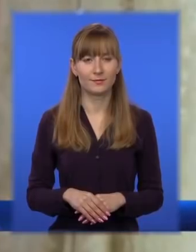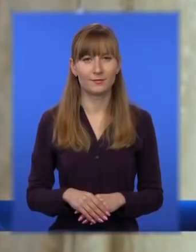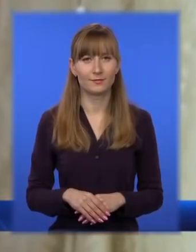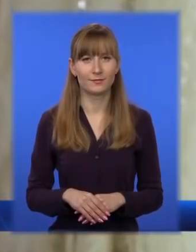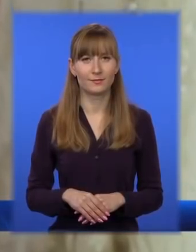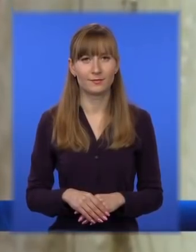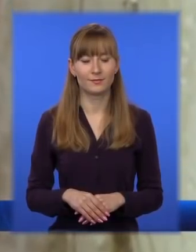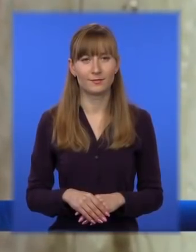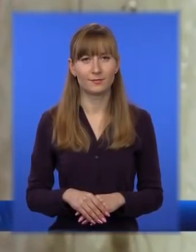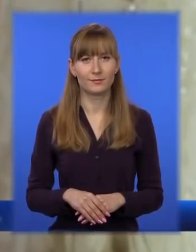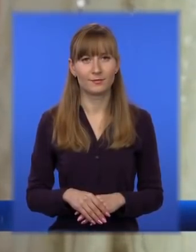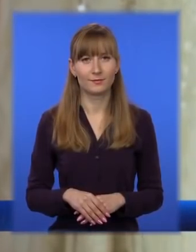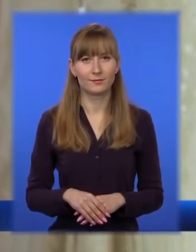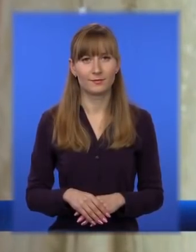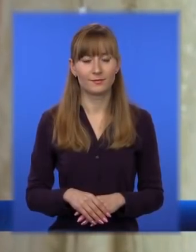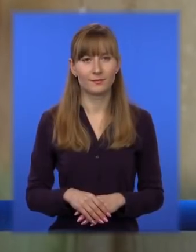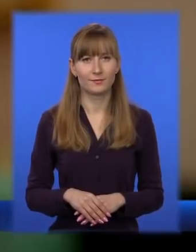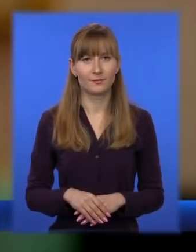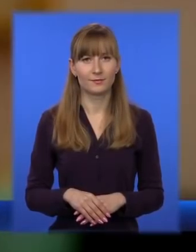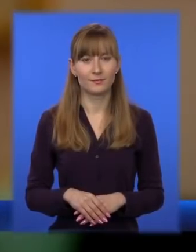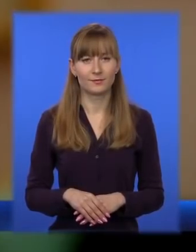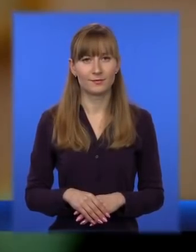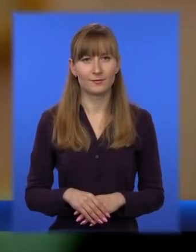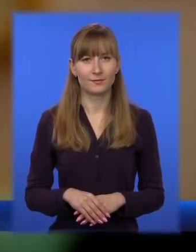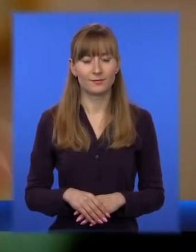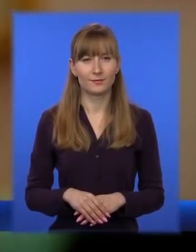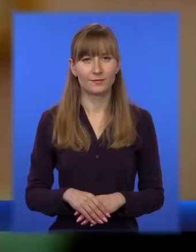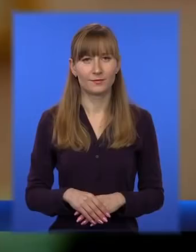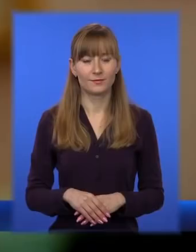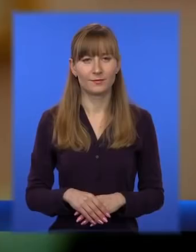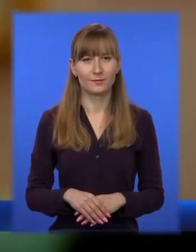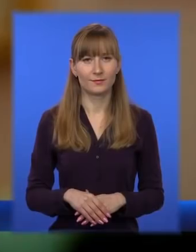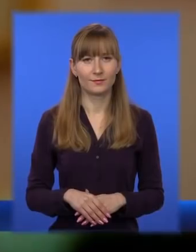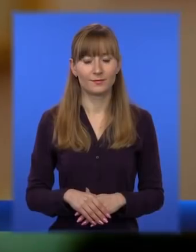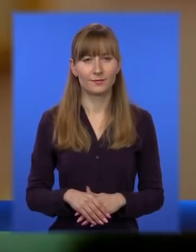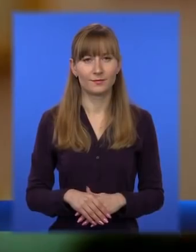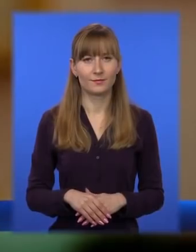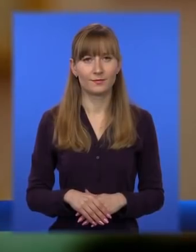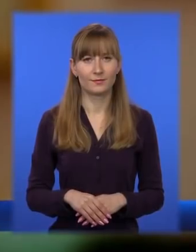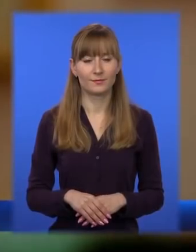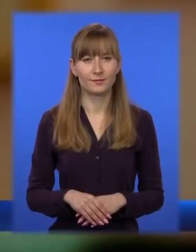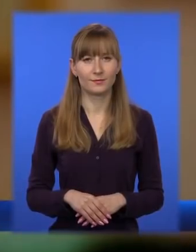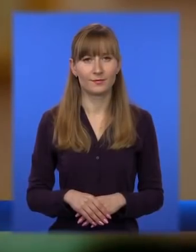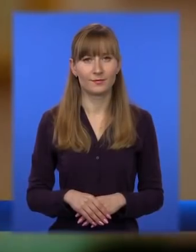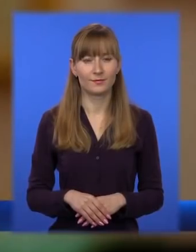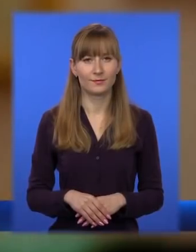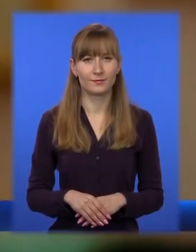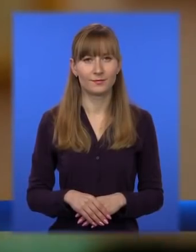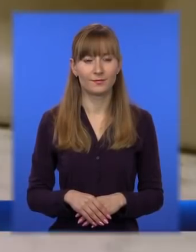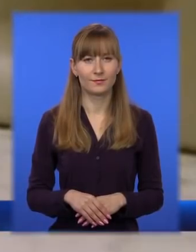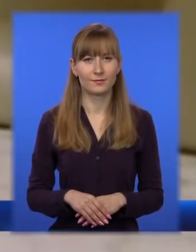Sleigh bells in the snow, the snow. But in night,